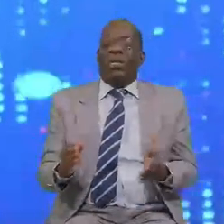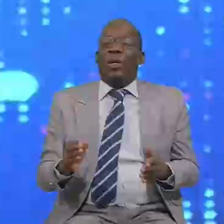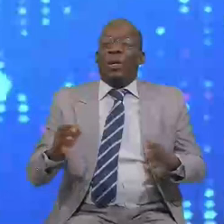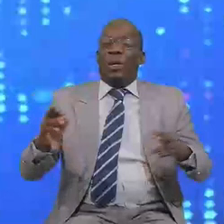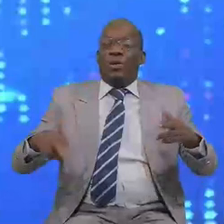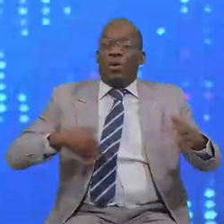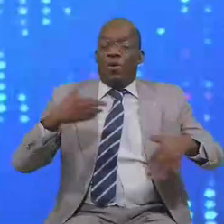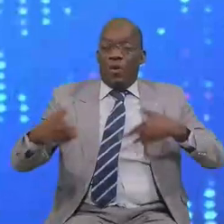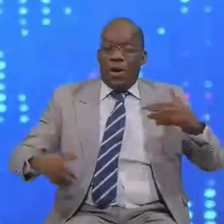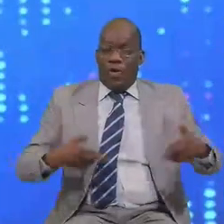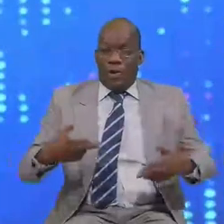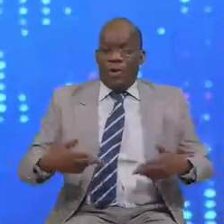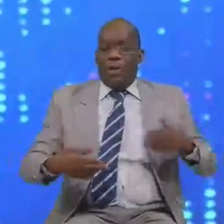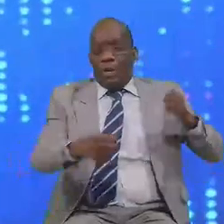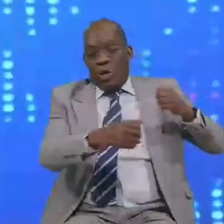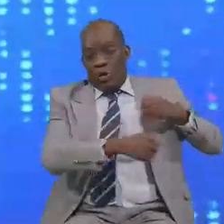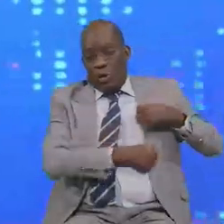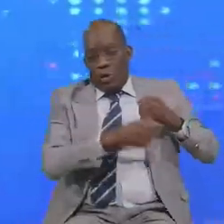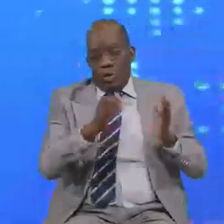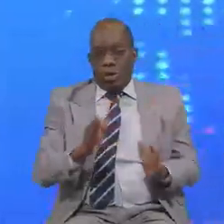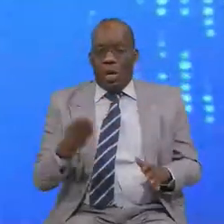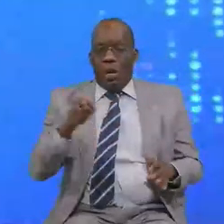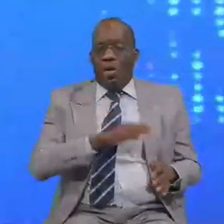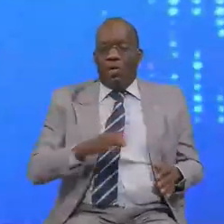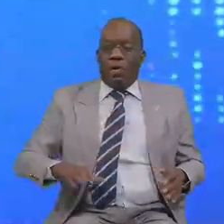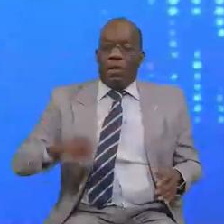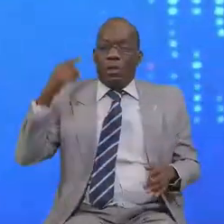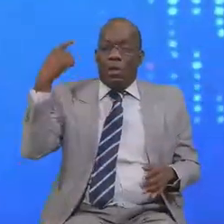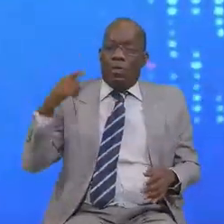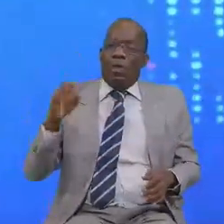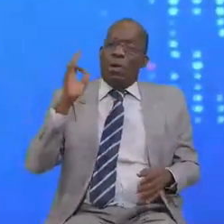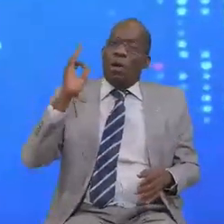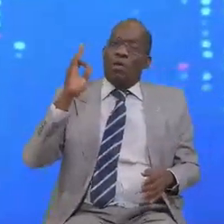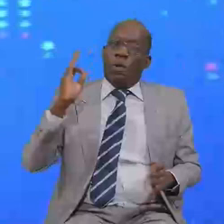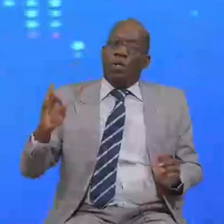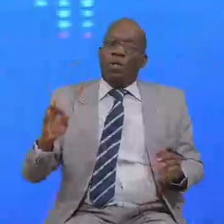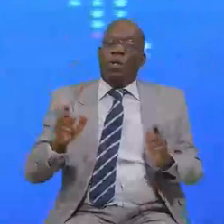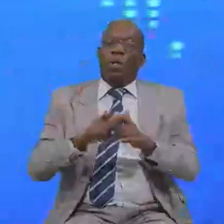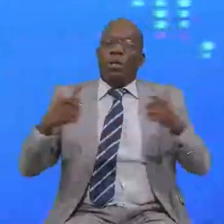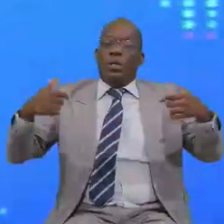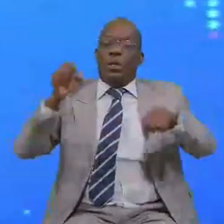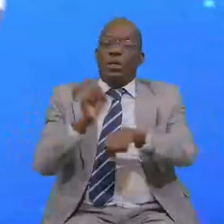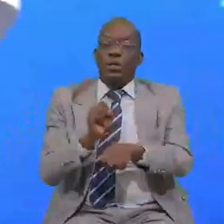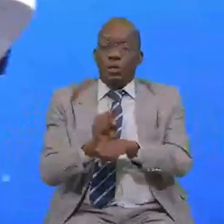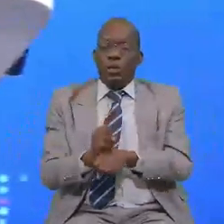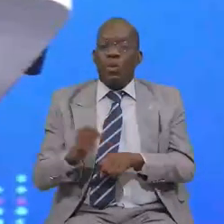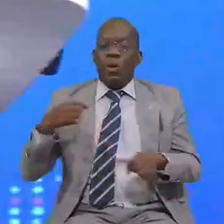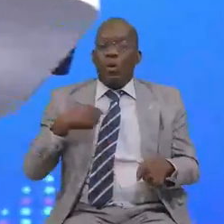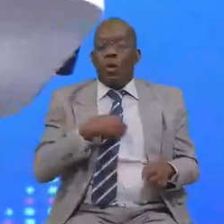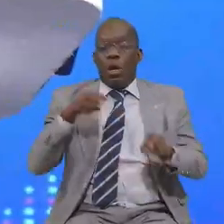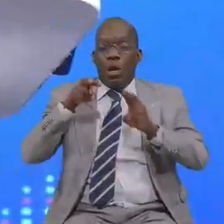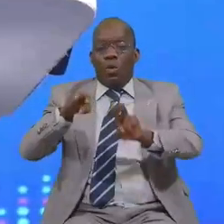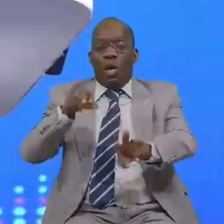réveiller, lever et réveiller des soldats de Christ pour les exploits évangéliques. Nous allons considérer ce message en